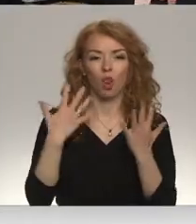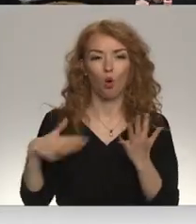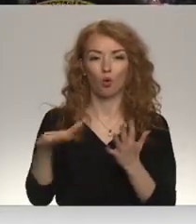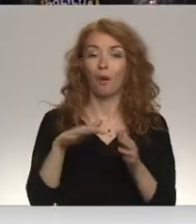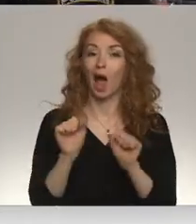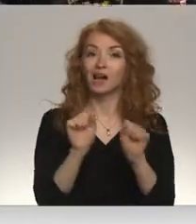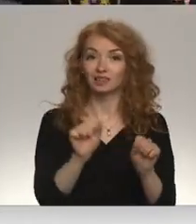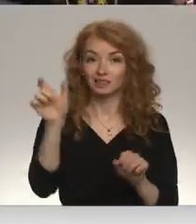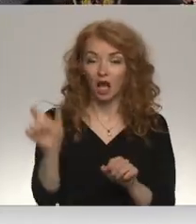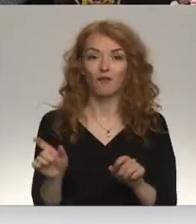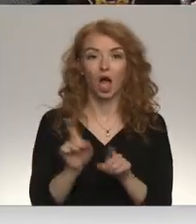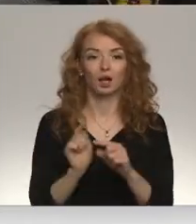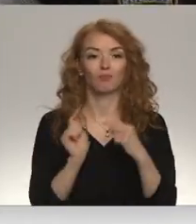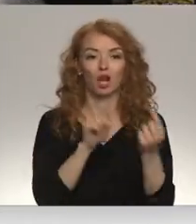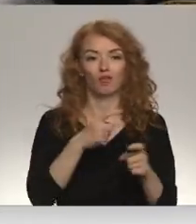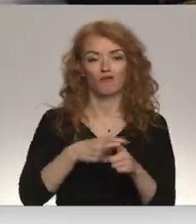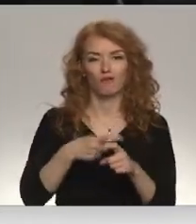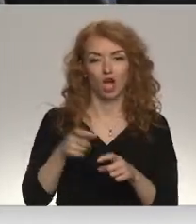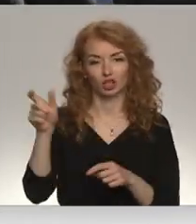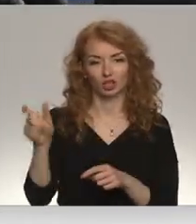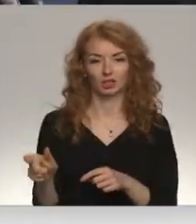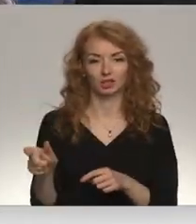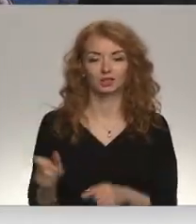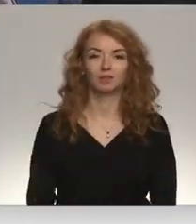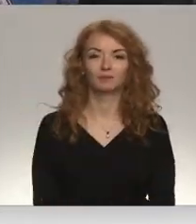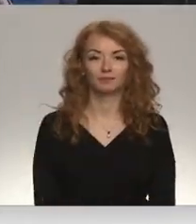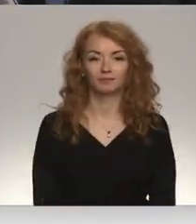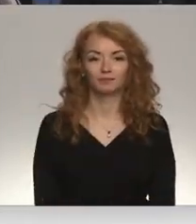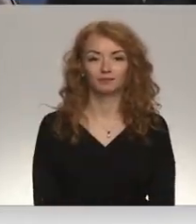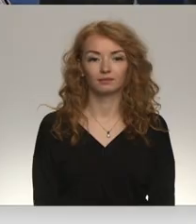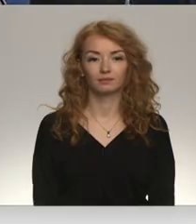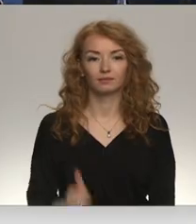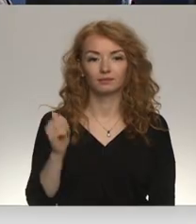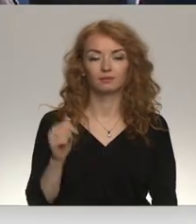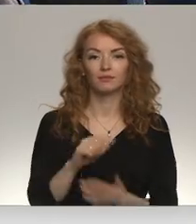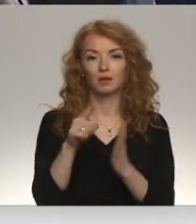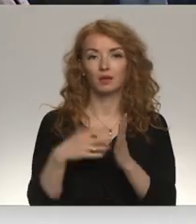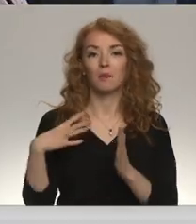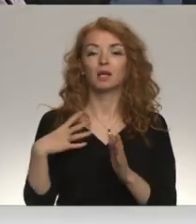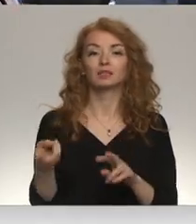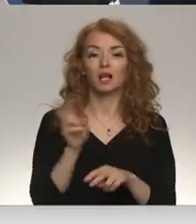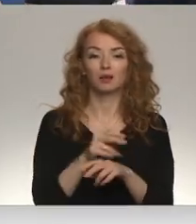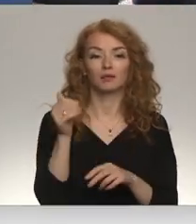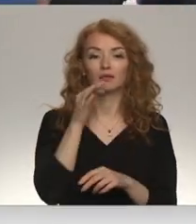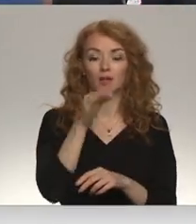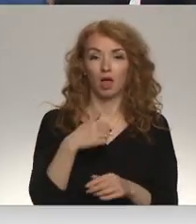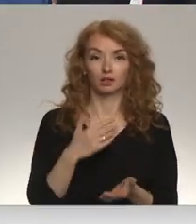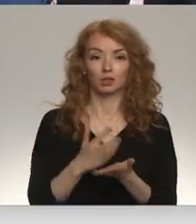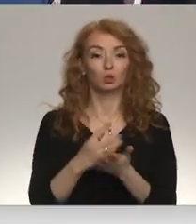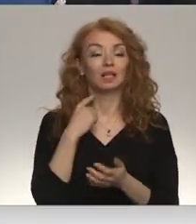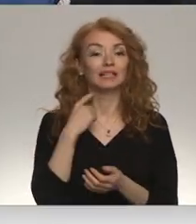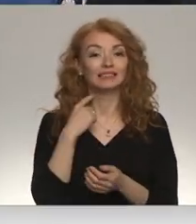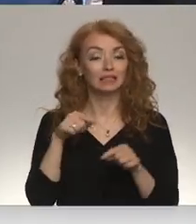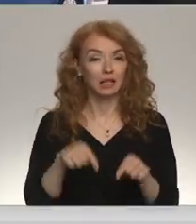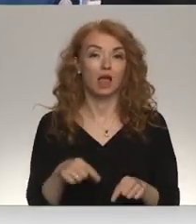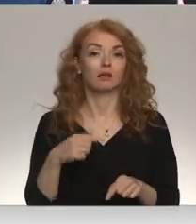sauktie antifašisti, piemēram, Aleksandrs Gīmants. Pastāstīsiet, kādēļ jūs šeit ieradāties? Pastatieties, kas notiek. Es esmu rīdziniets, man